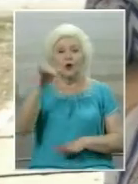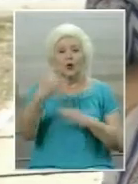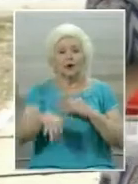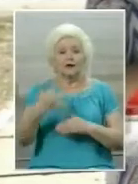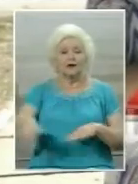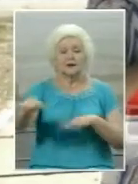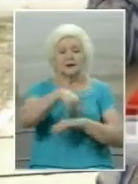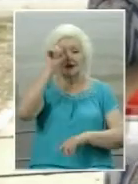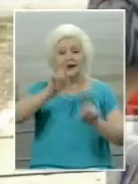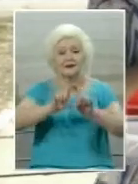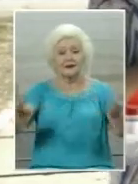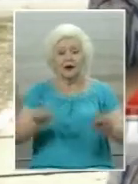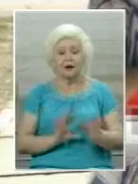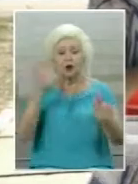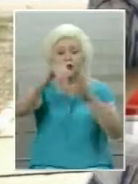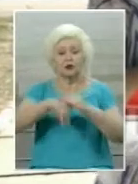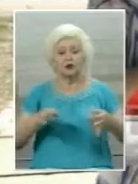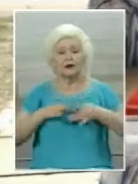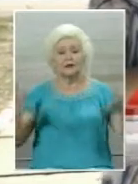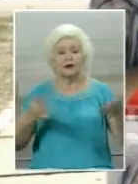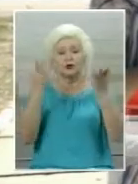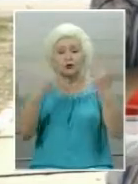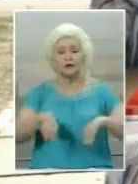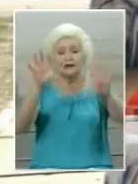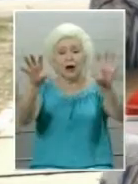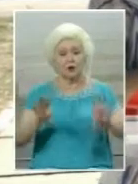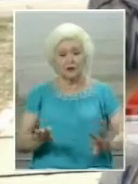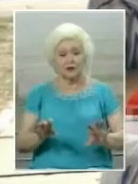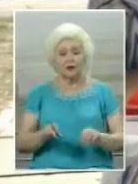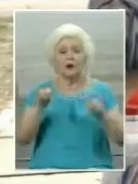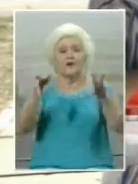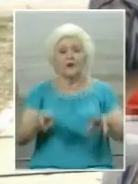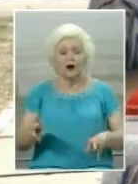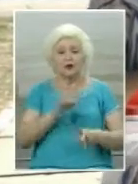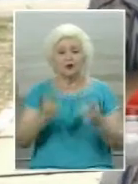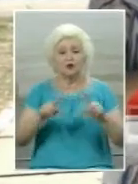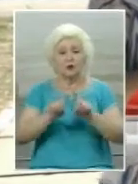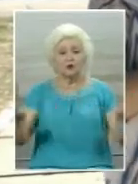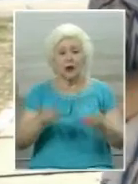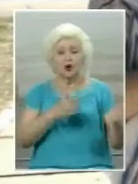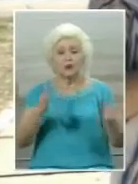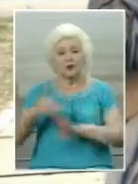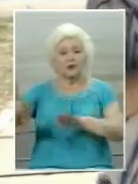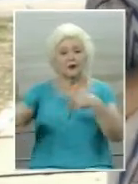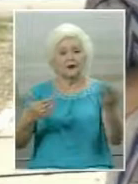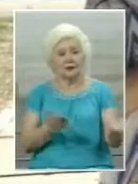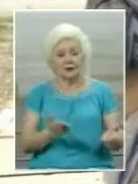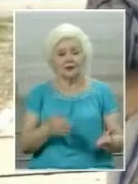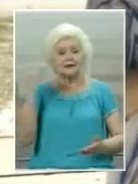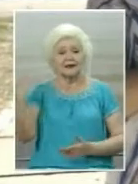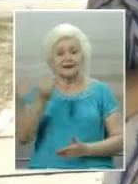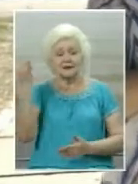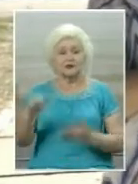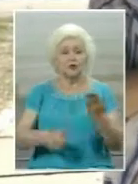Херсонському краєзнавчому музеї долучилися до святкування Дня Конституції. Фахівці закладу підготували презентацію з